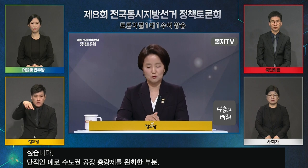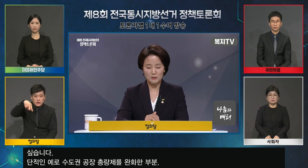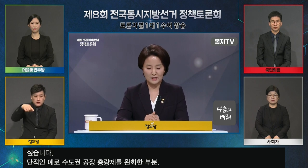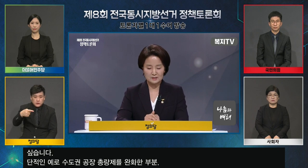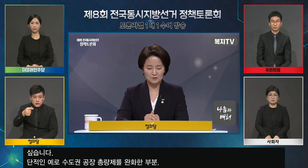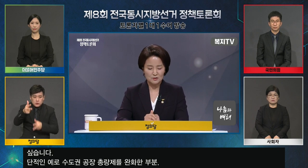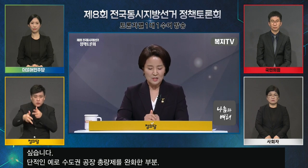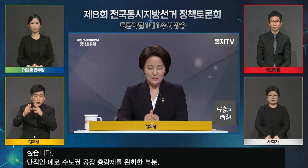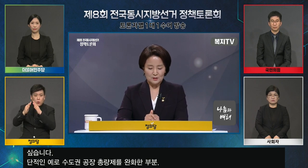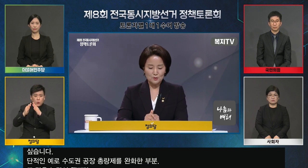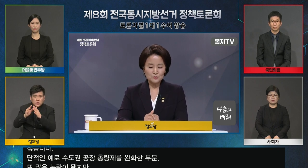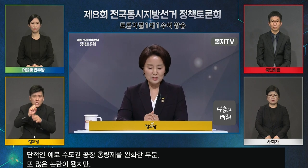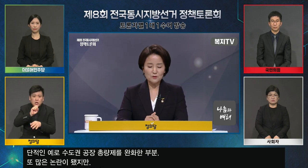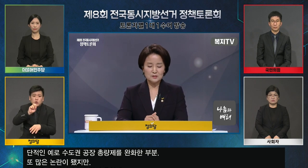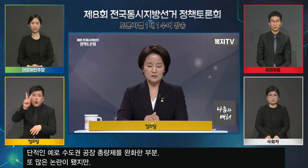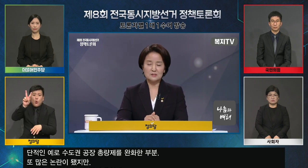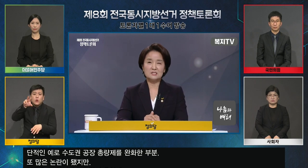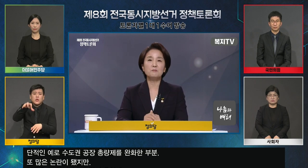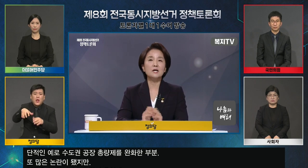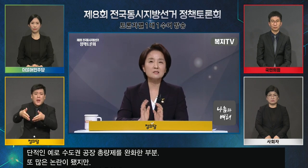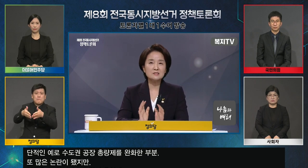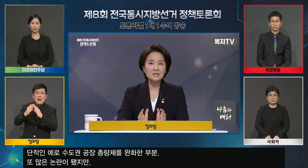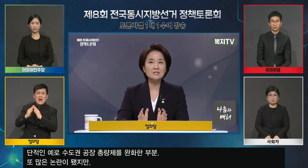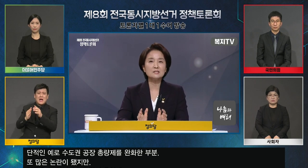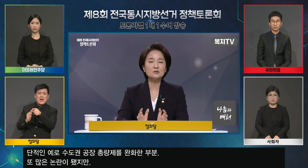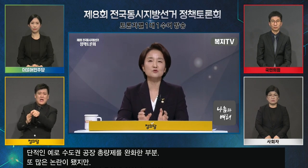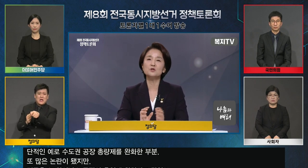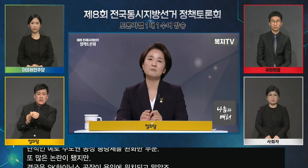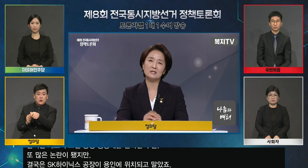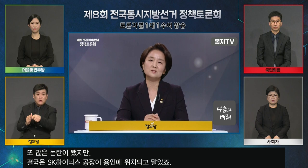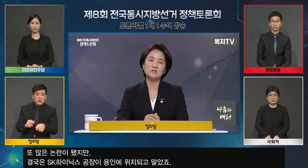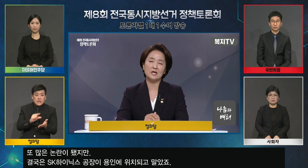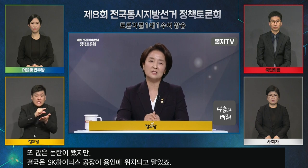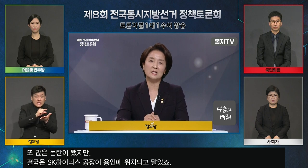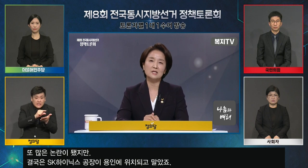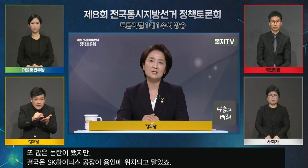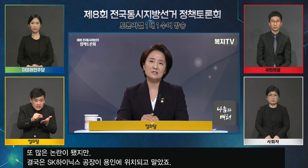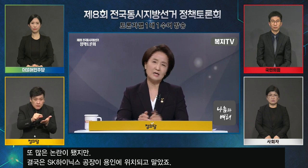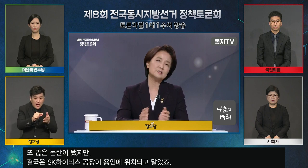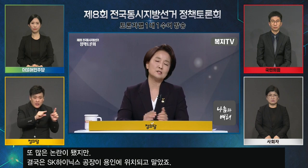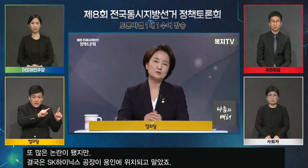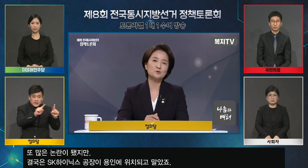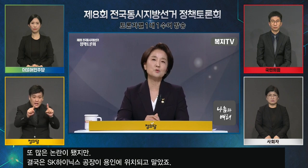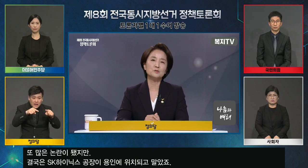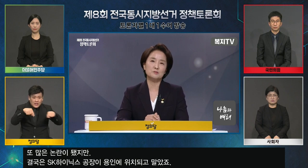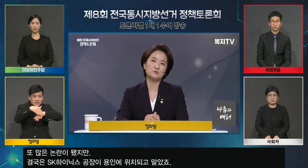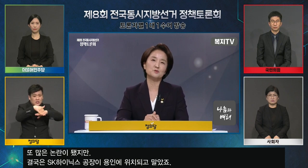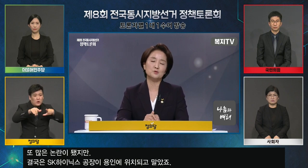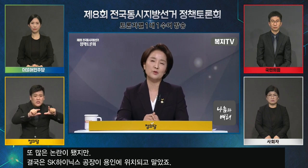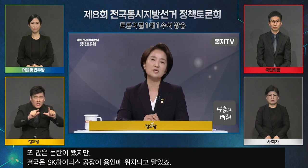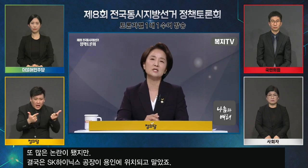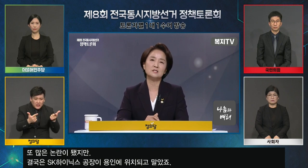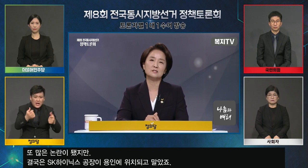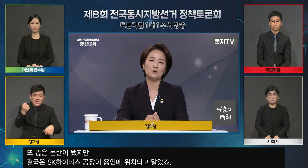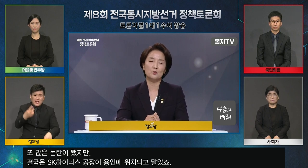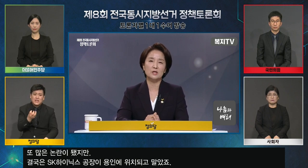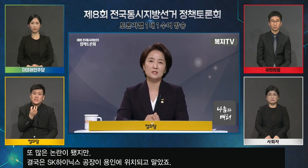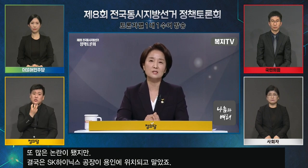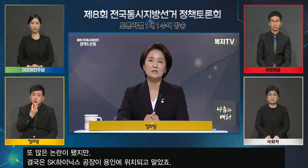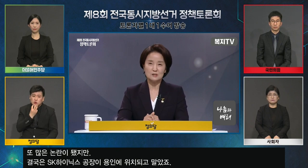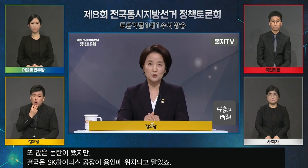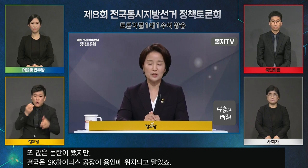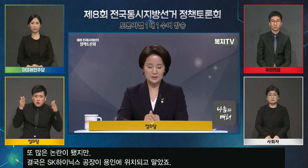유치되고 말았죠. 결국 이거는 지방 살리는 균형 발전이 아니라 다시 수도권 집중으로 회개한